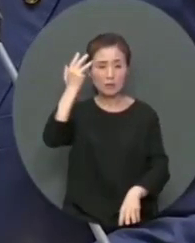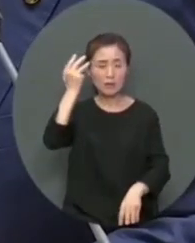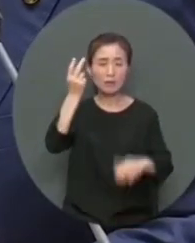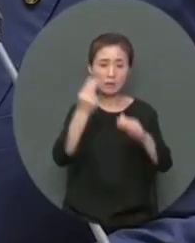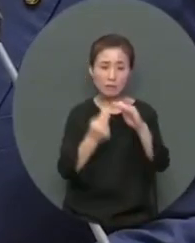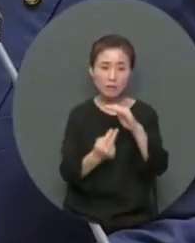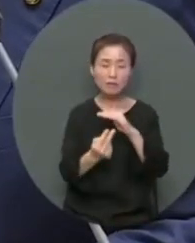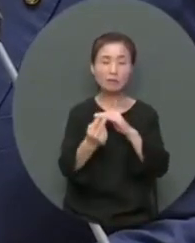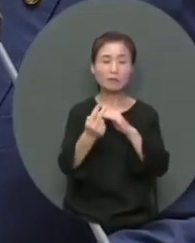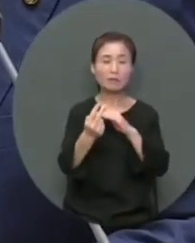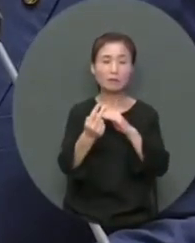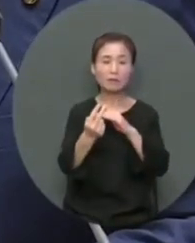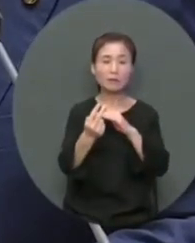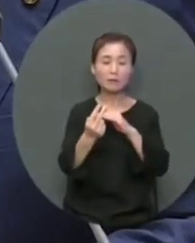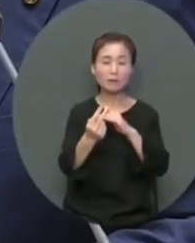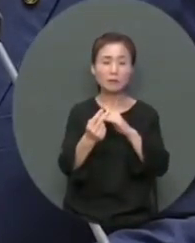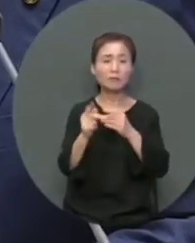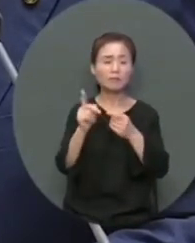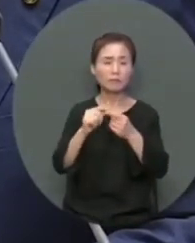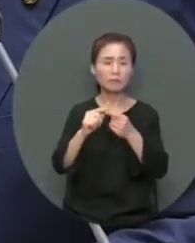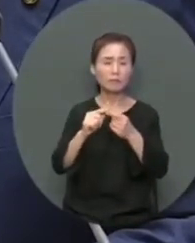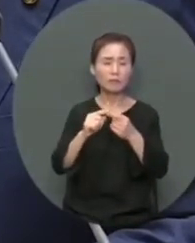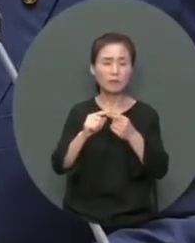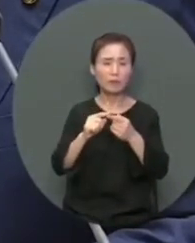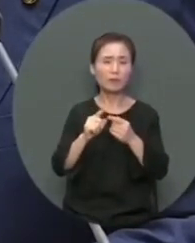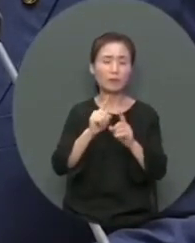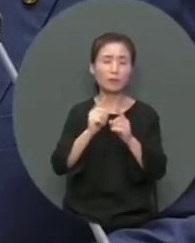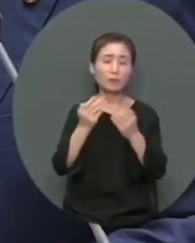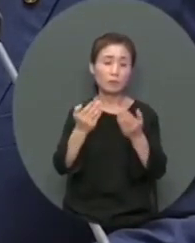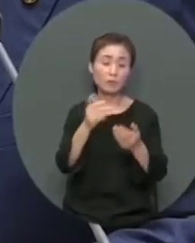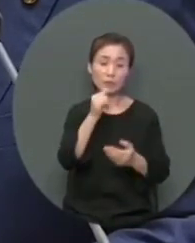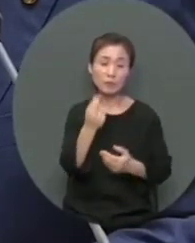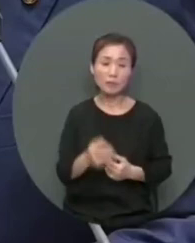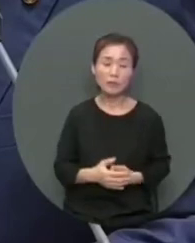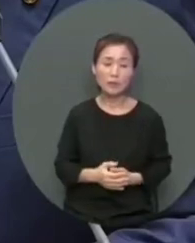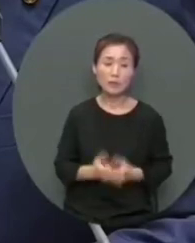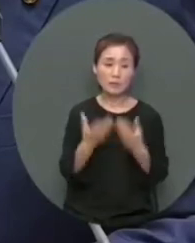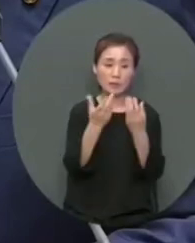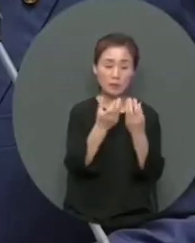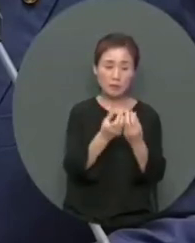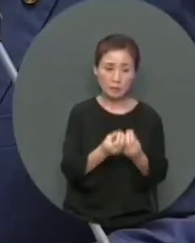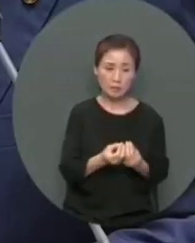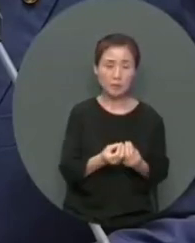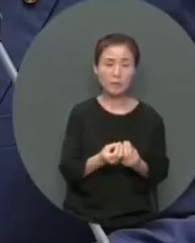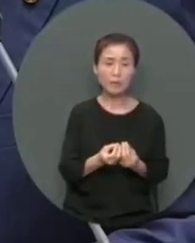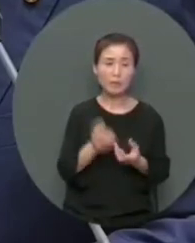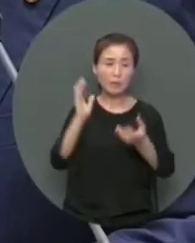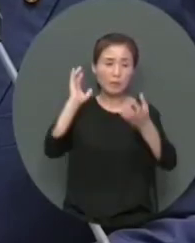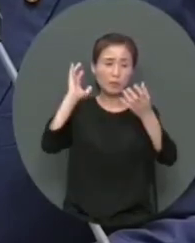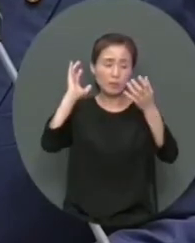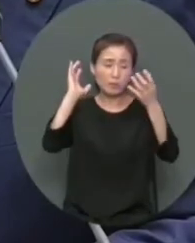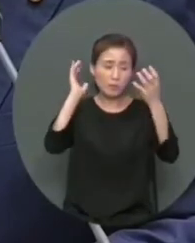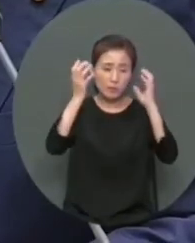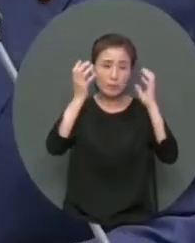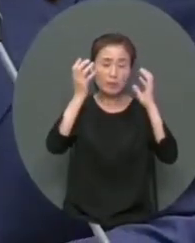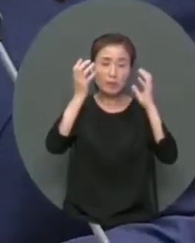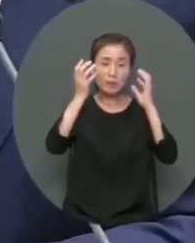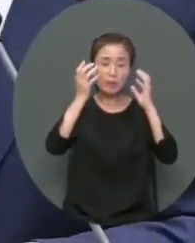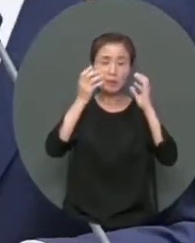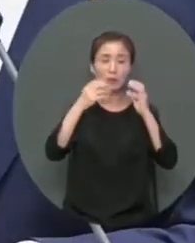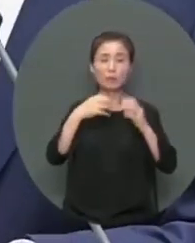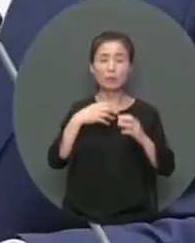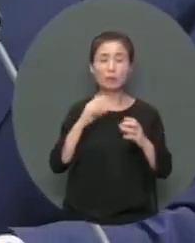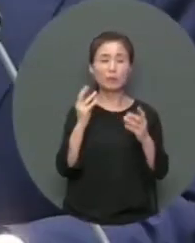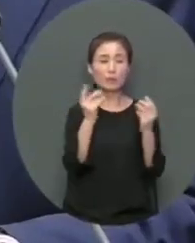비전 뭐 이런 것들을 말씀하신다고 생각합니다. 예를 들면 이 복잡한 이런 그 복합 위기가